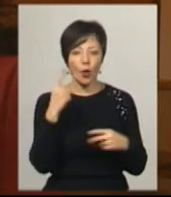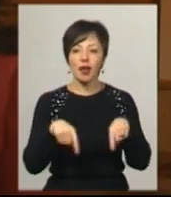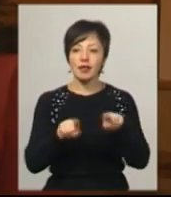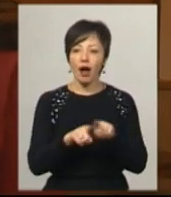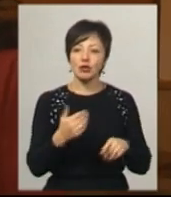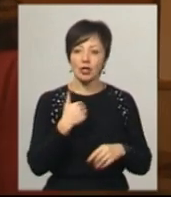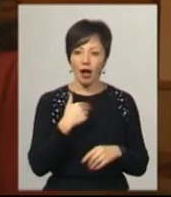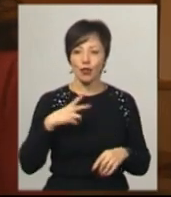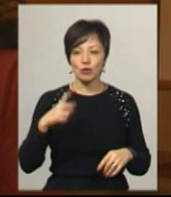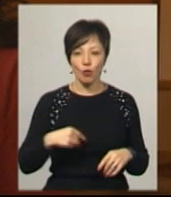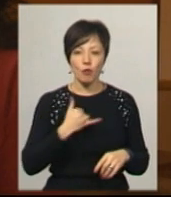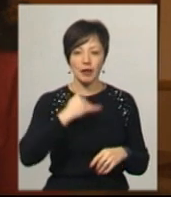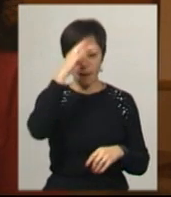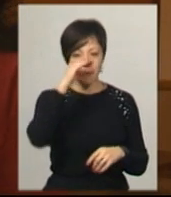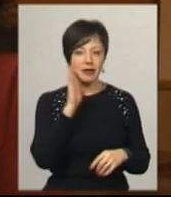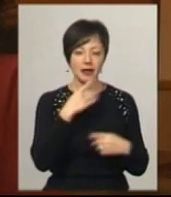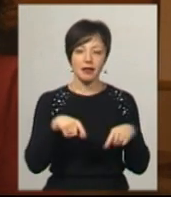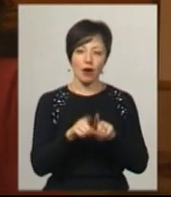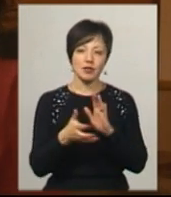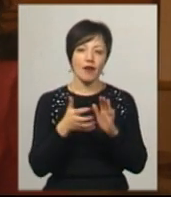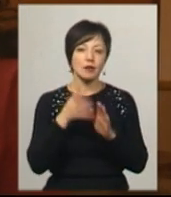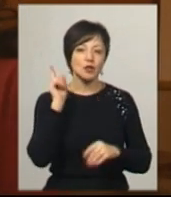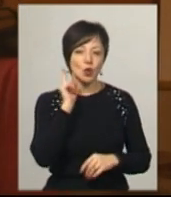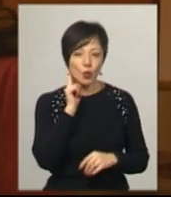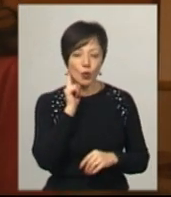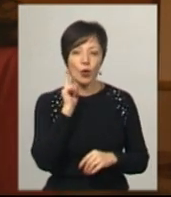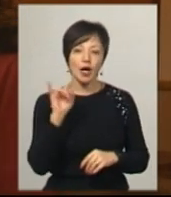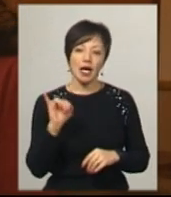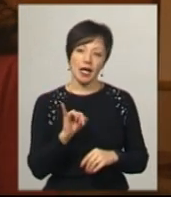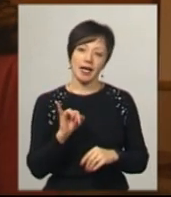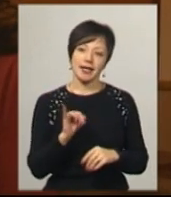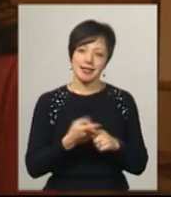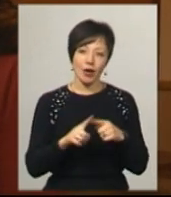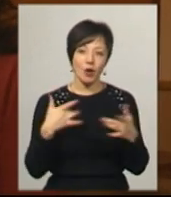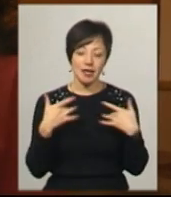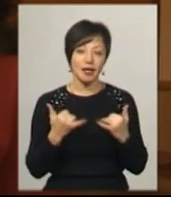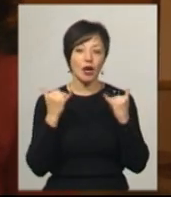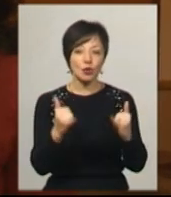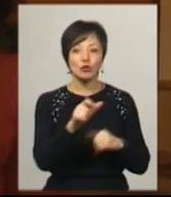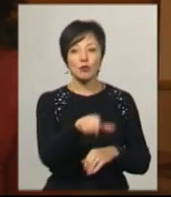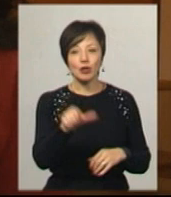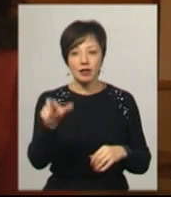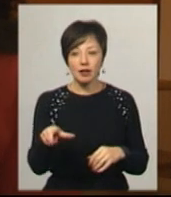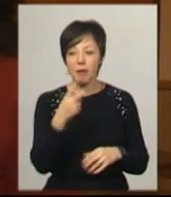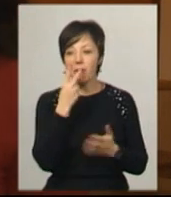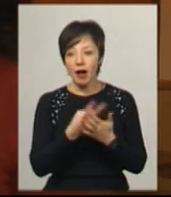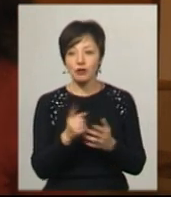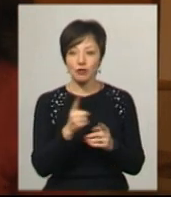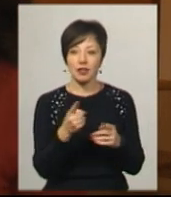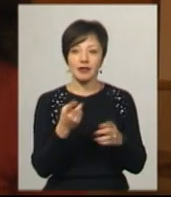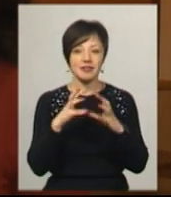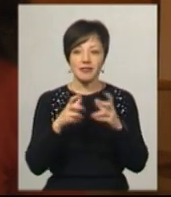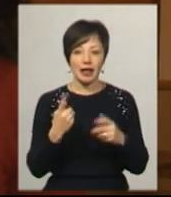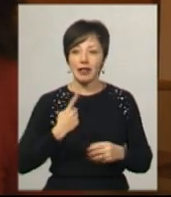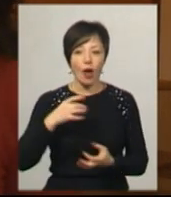Також я дочка, в мене батьки також з вадами слуху. І ці концерти для того, щоб людей, щоб вони бачили, що вони в світі